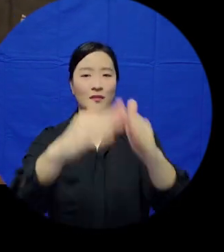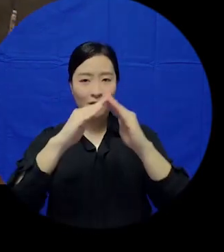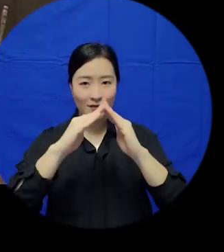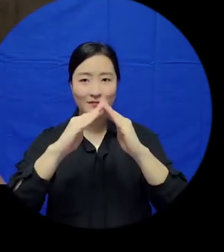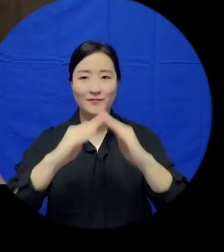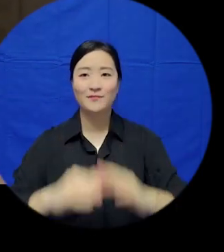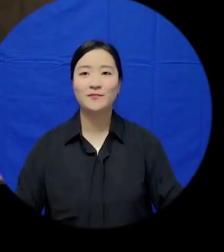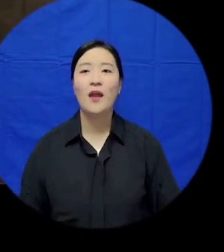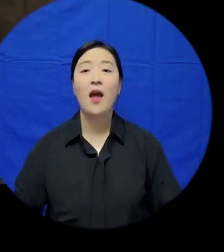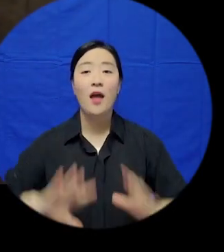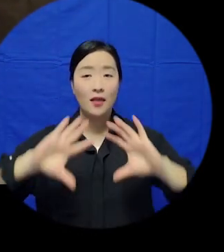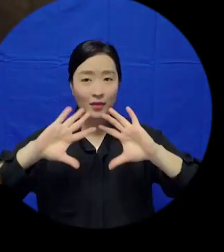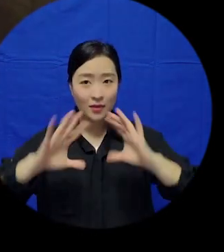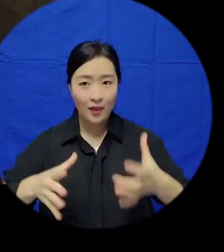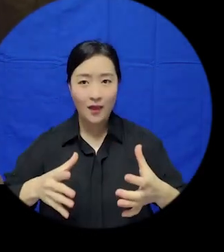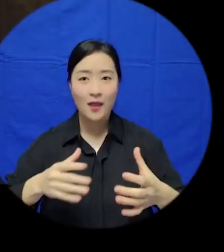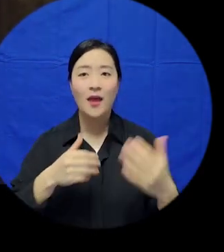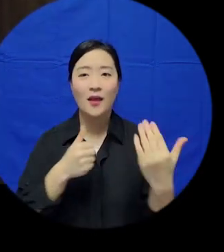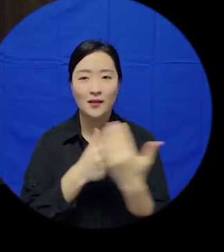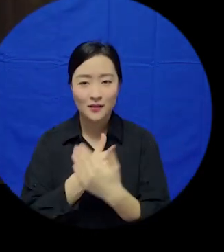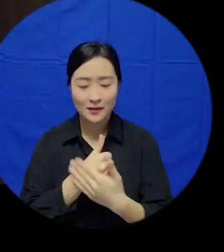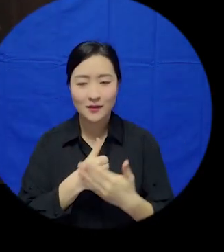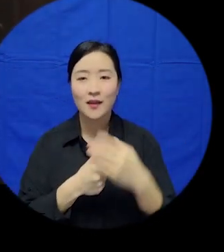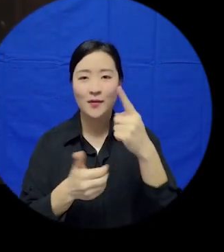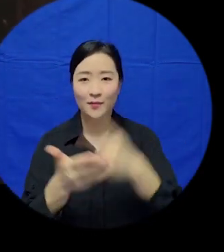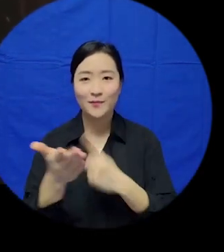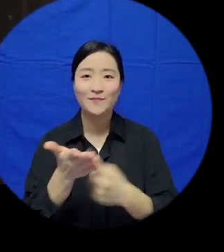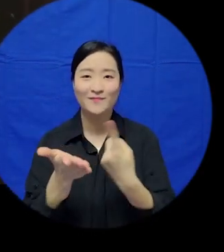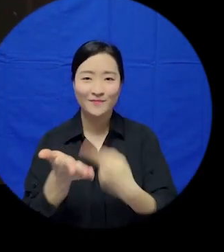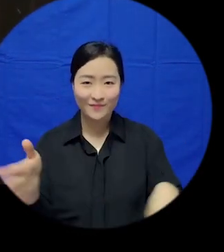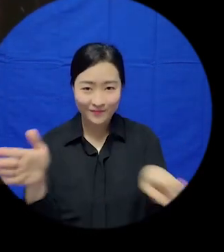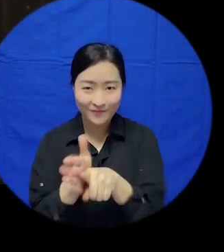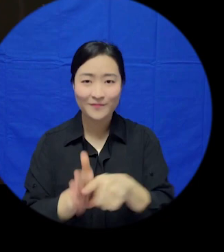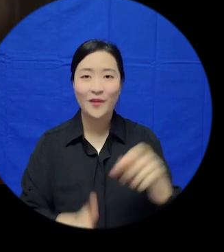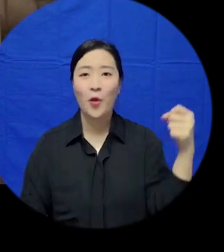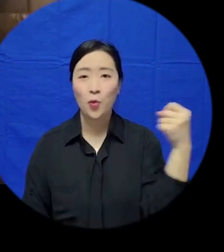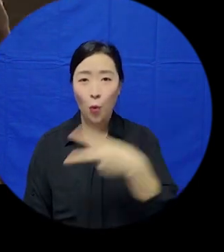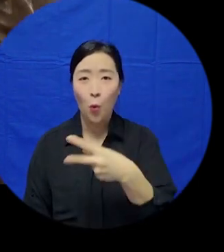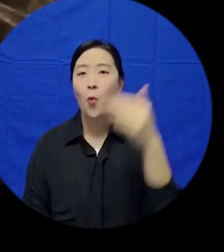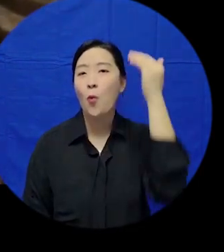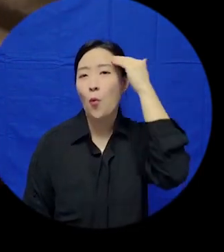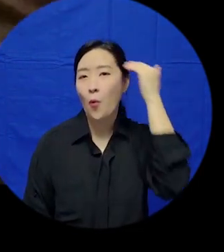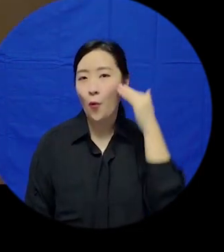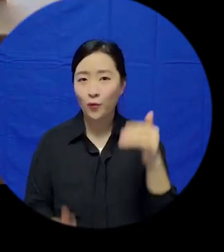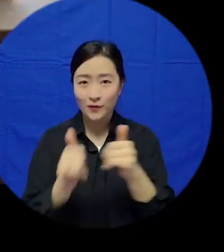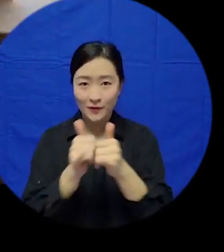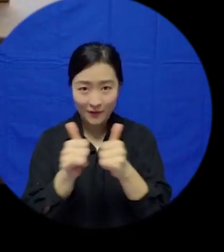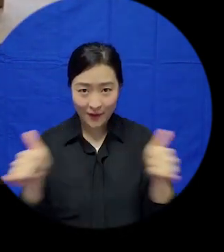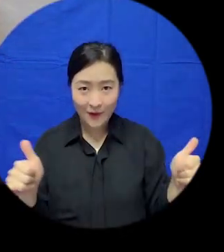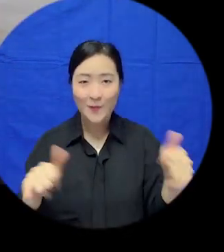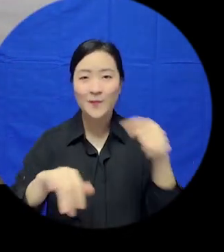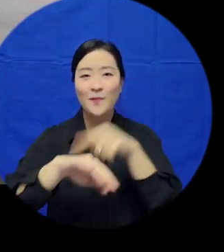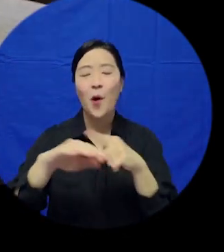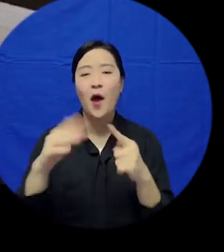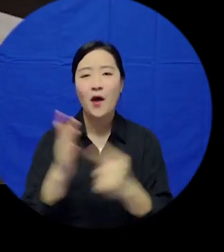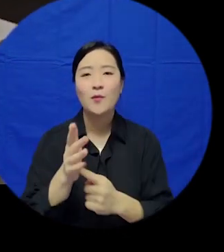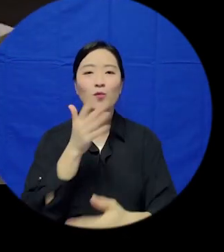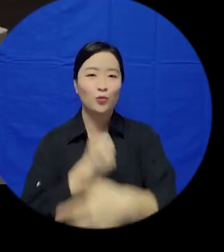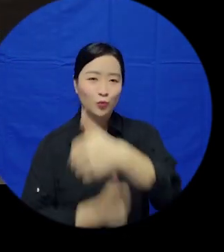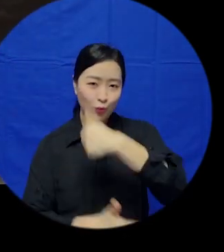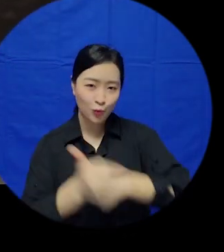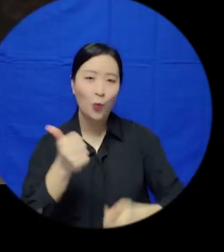우리 아이들에게 전해줄 한국인으로서의 정체성이기도